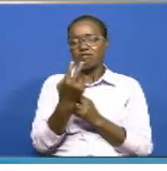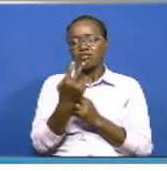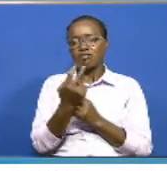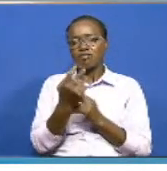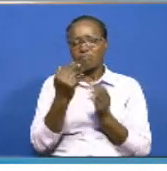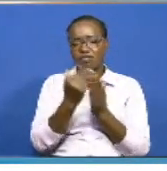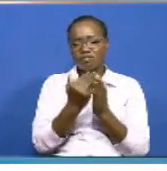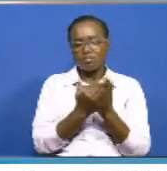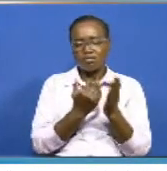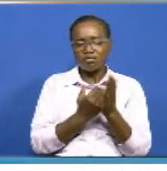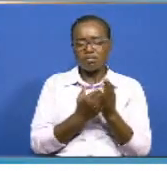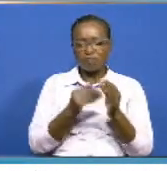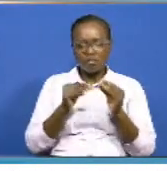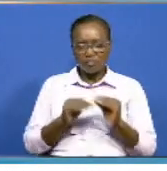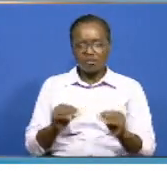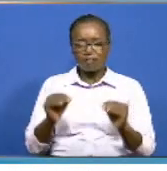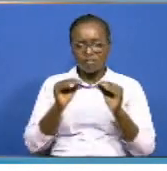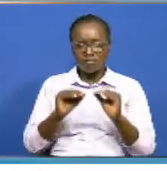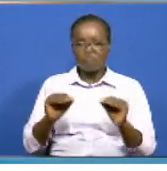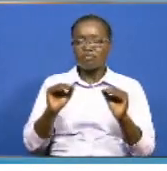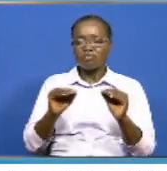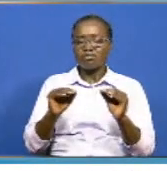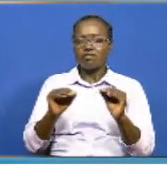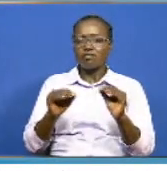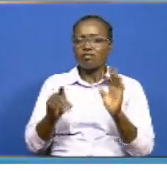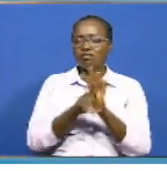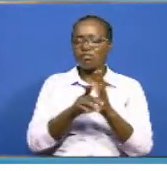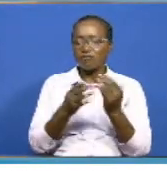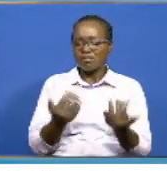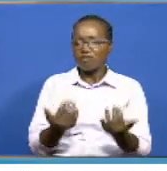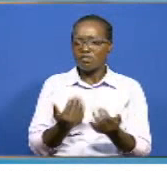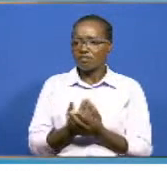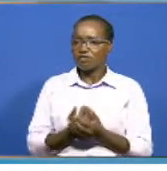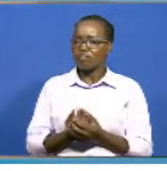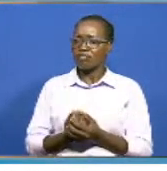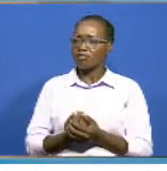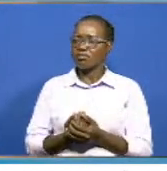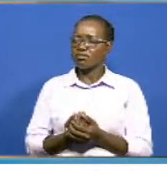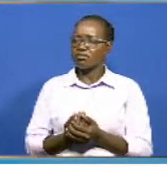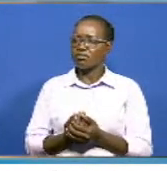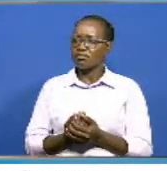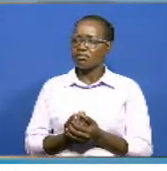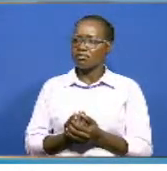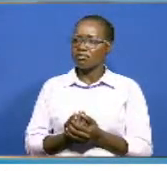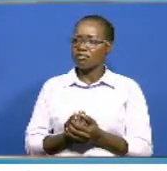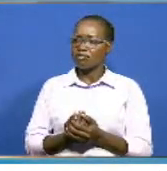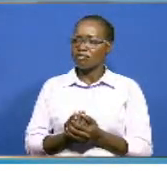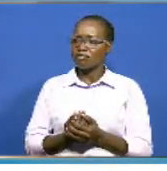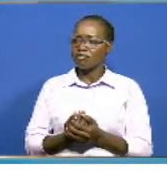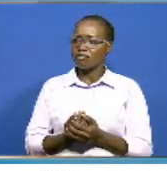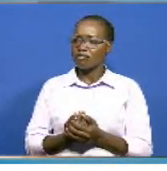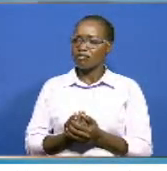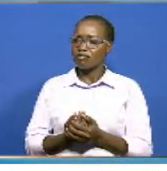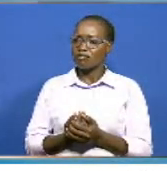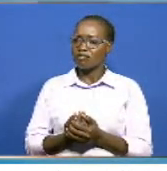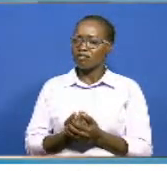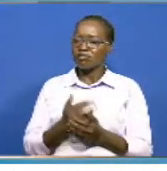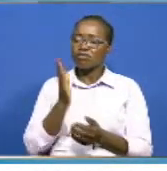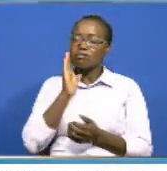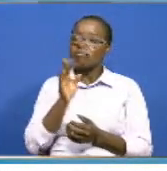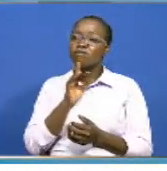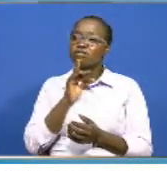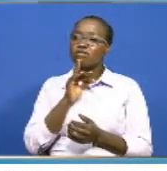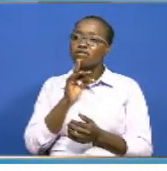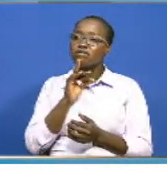kuwa wanazua tu ghasia mara kwa mara. Vile tulisema awali ya kwamba wazazi wameweza